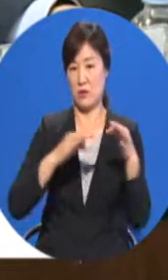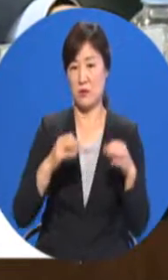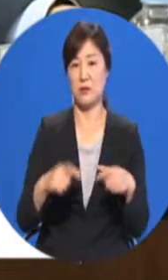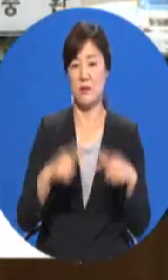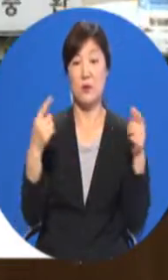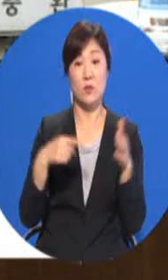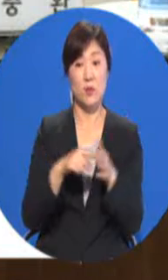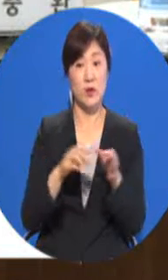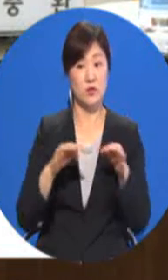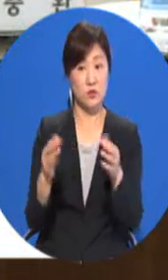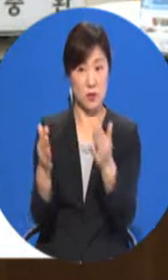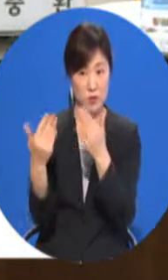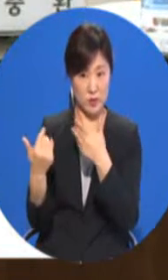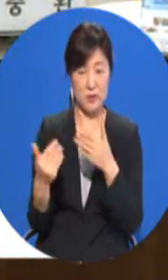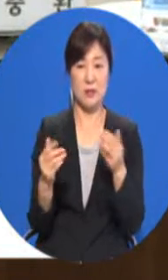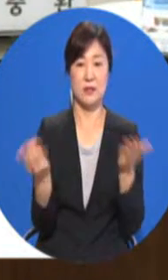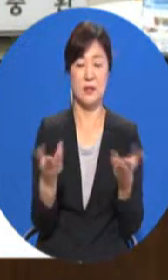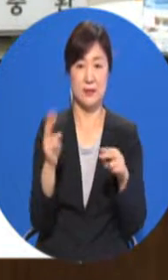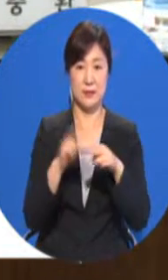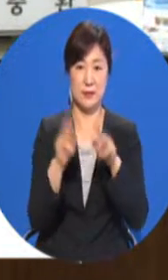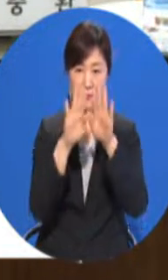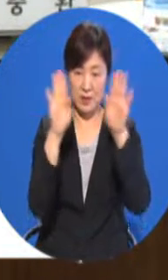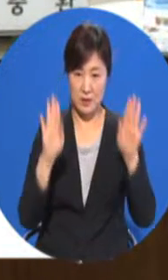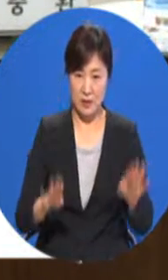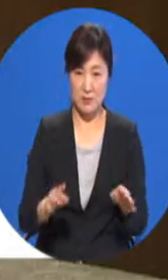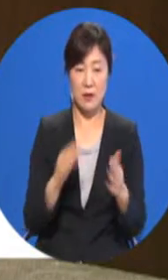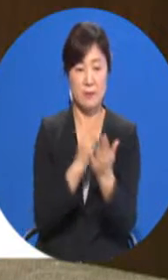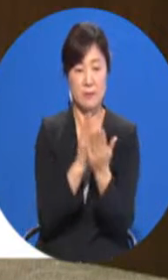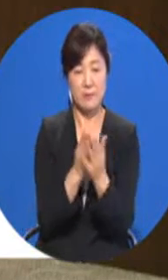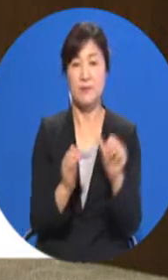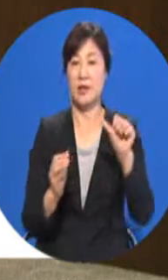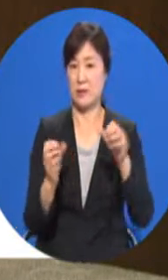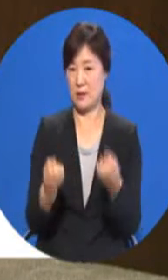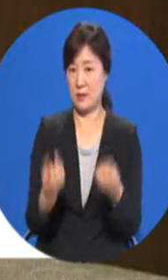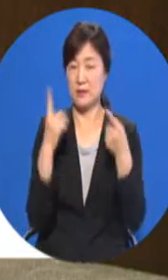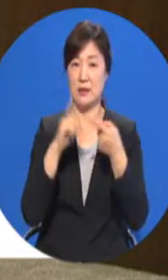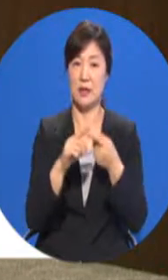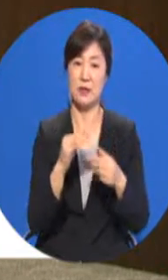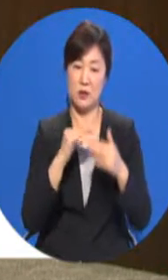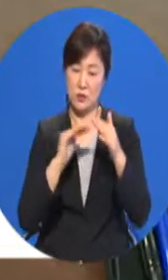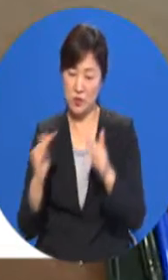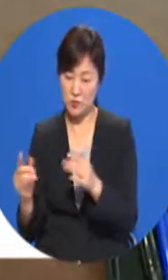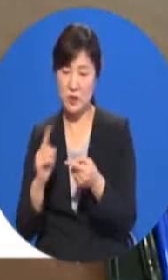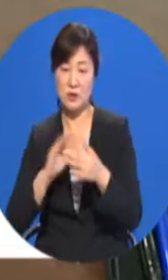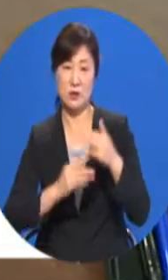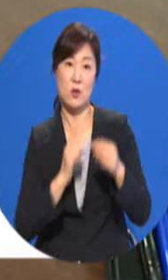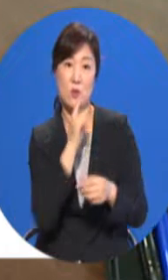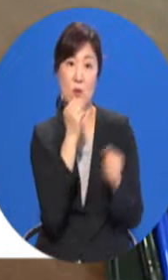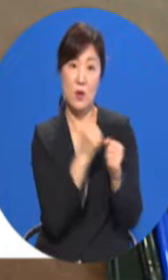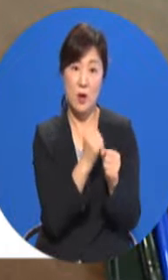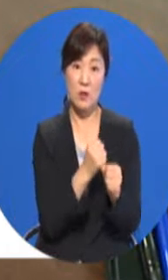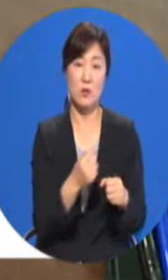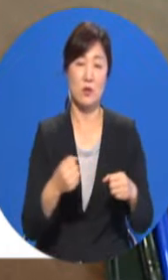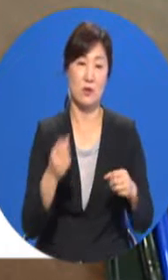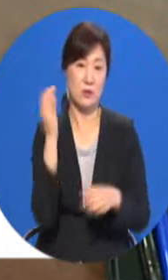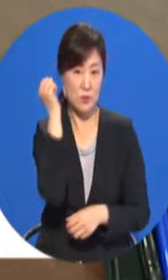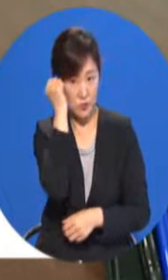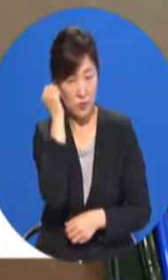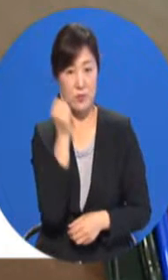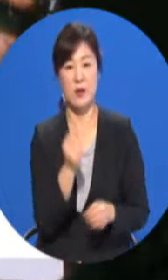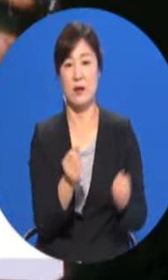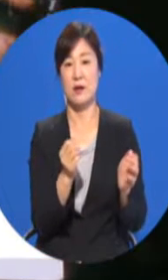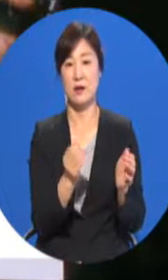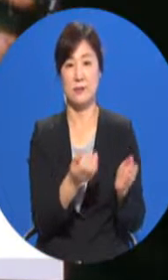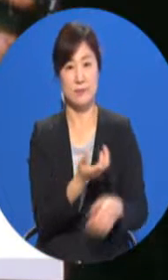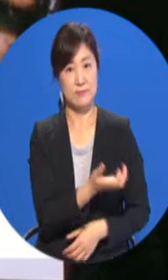설명회와 일자리 박람회 등 5개 행사의 준비 상황을 보고하고 숙박과 수송 대책 등 참가자의